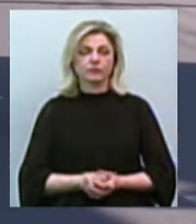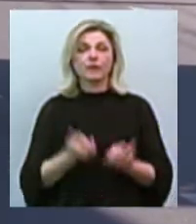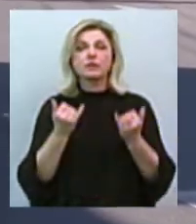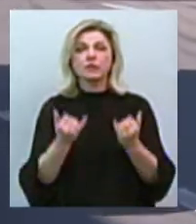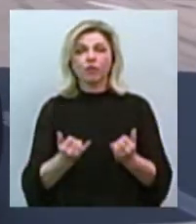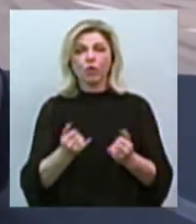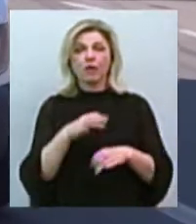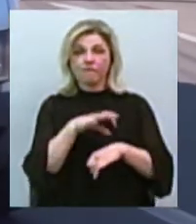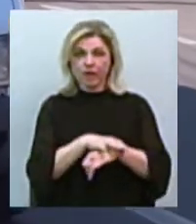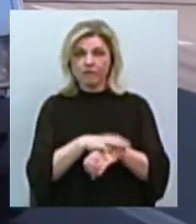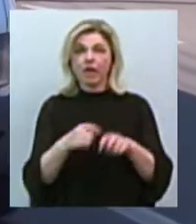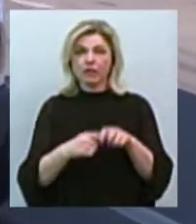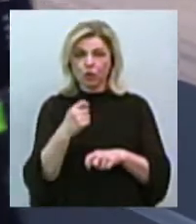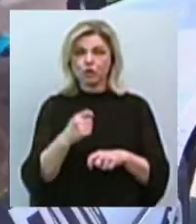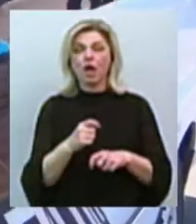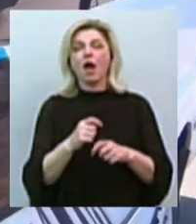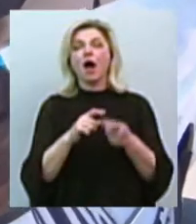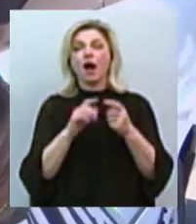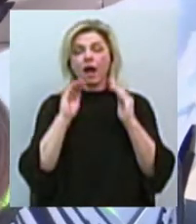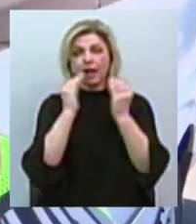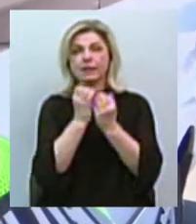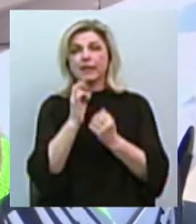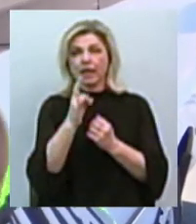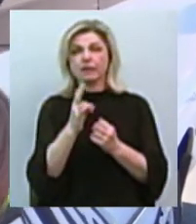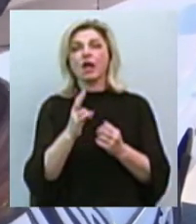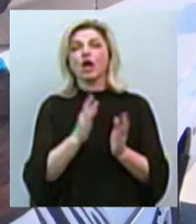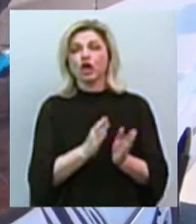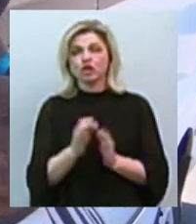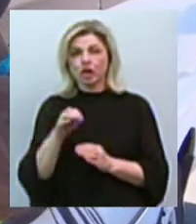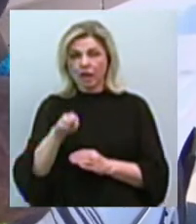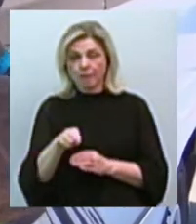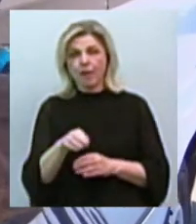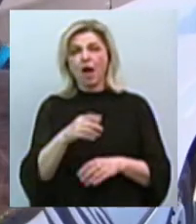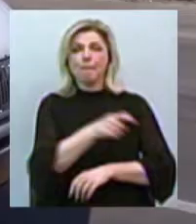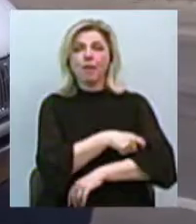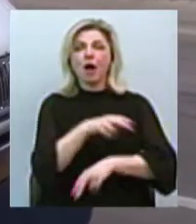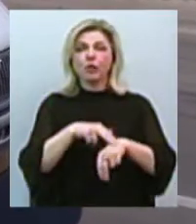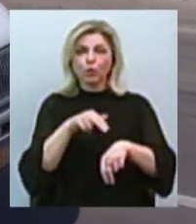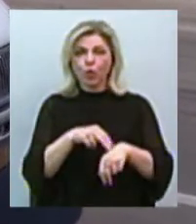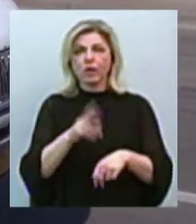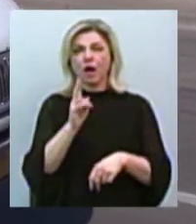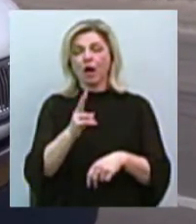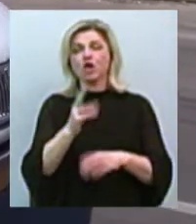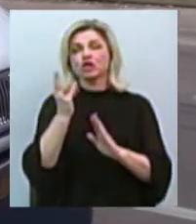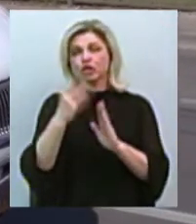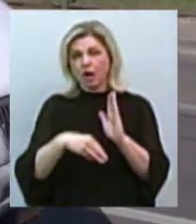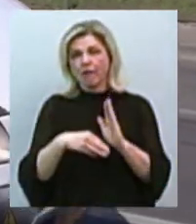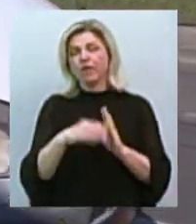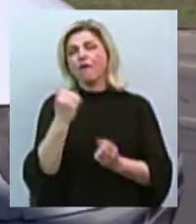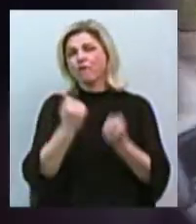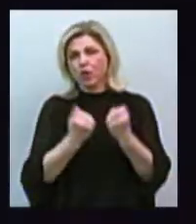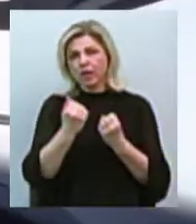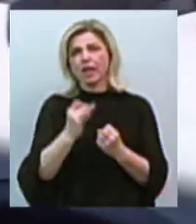Сьогодні при виявленні порушень карантинного режиму перевезень патрульні до адміністративної відповідальності ані водіїв, ані